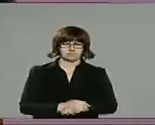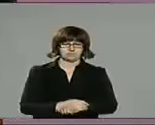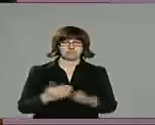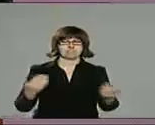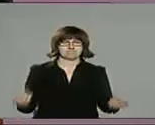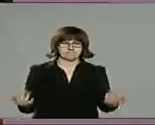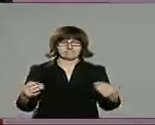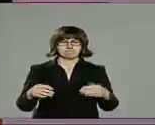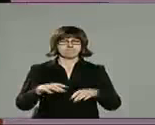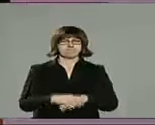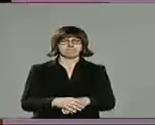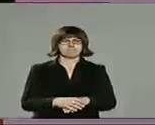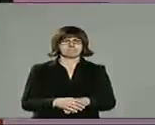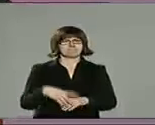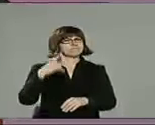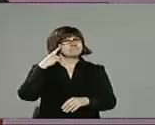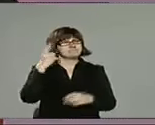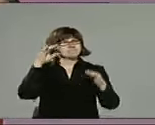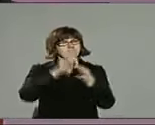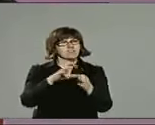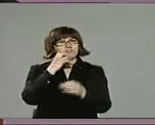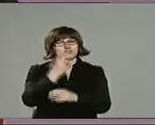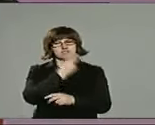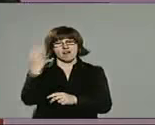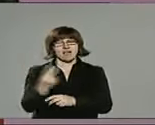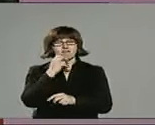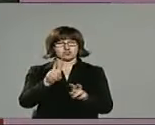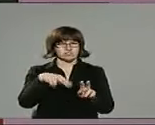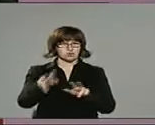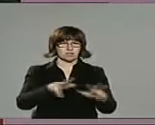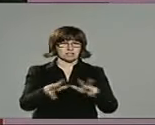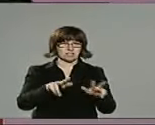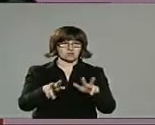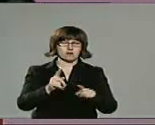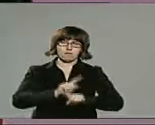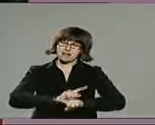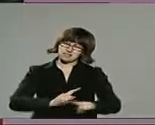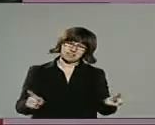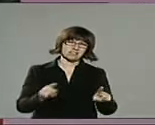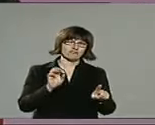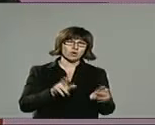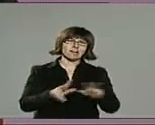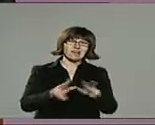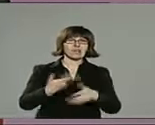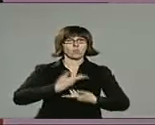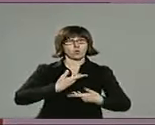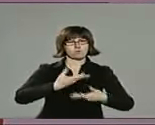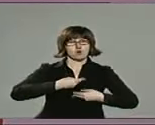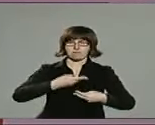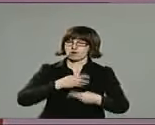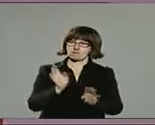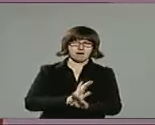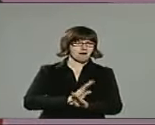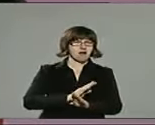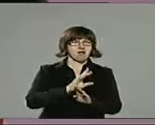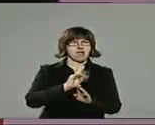Also, denkt immer daran, wir wollen in 2 Jahren wieder regieren, aber eben nicht um des Regierens Willens, sondern weil wir